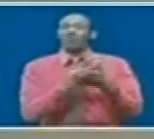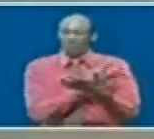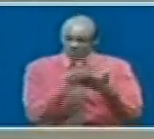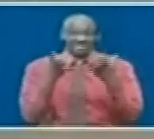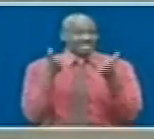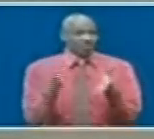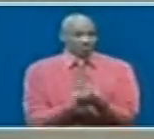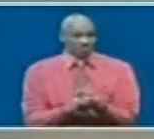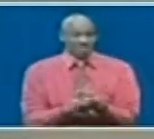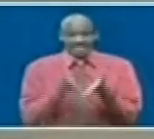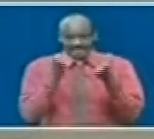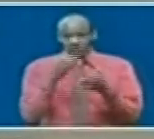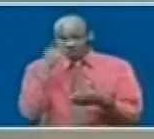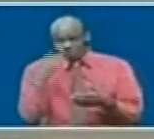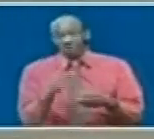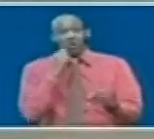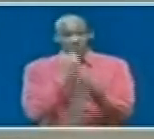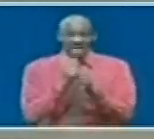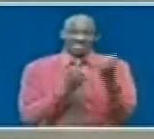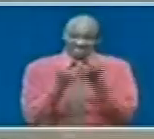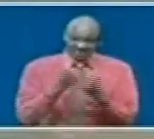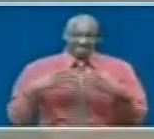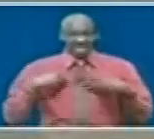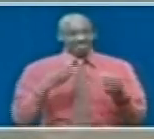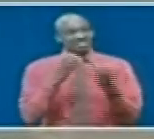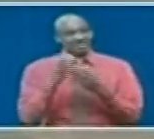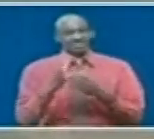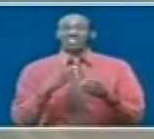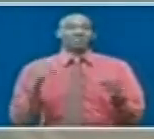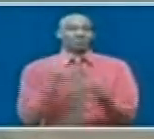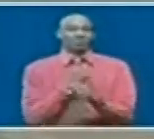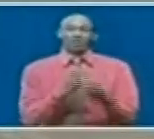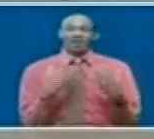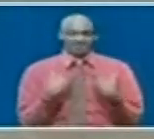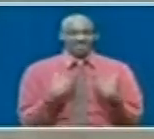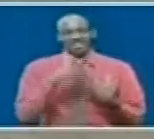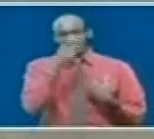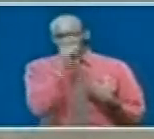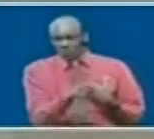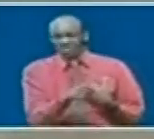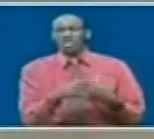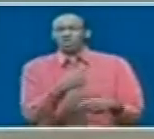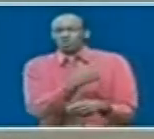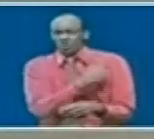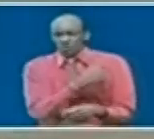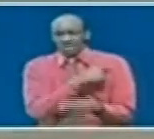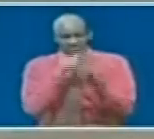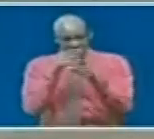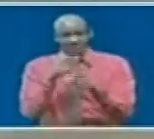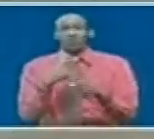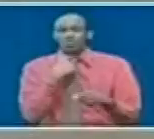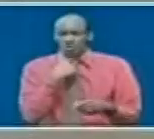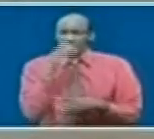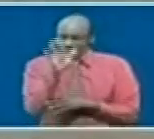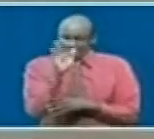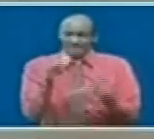leo, hivyo basi kulemaza shughuli za kutoa matibabu katika kaunti hiyo. Muungano huo umesema kwamba hakuna daktari mwanachama wake